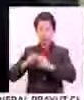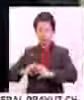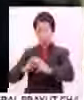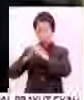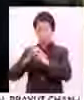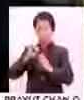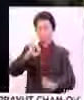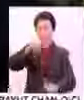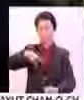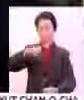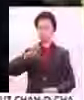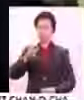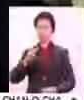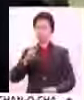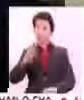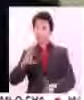IPCMC